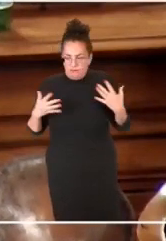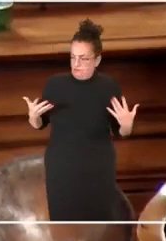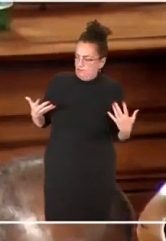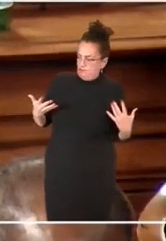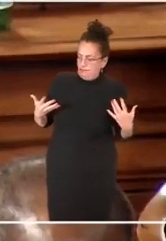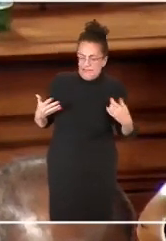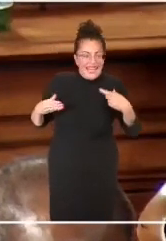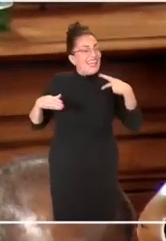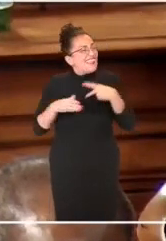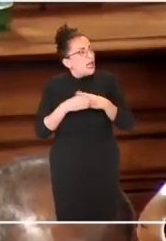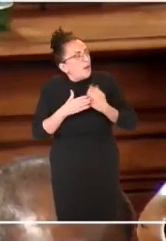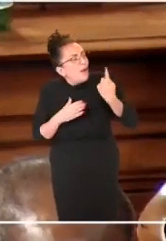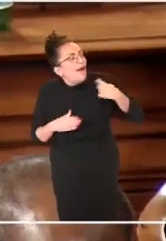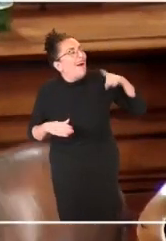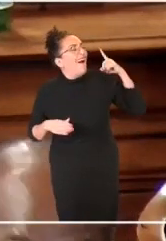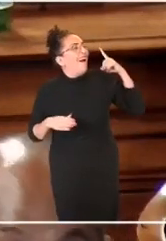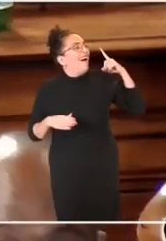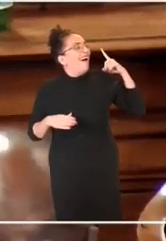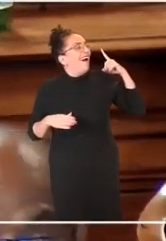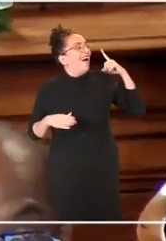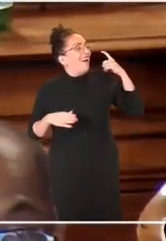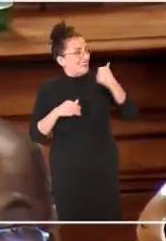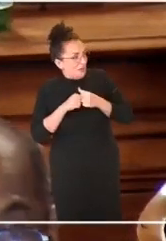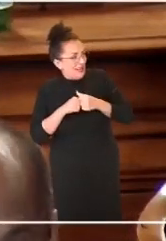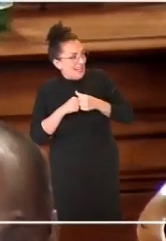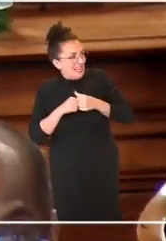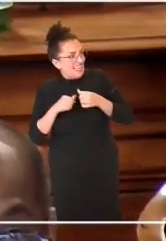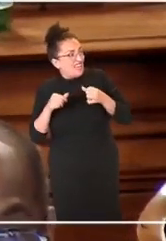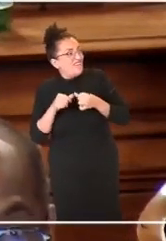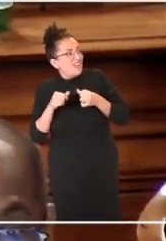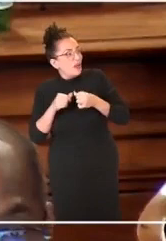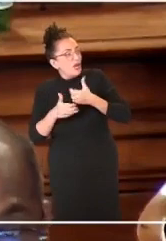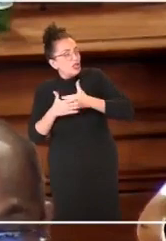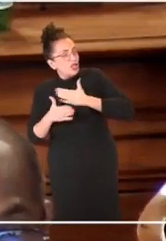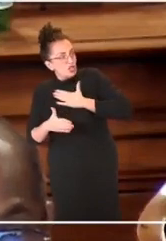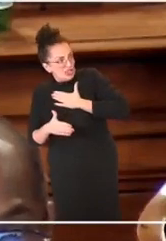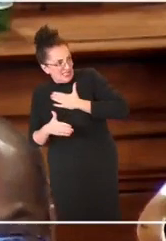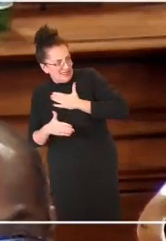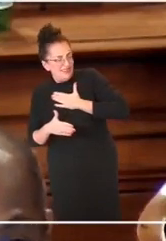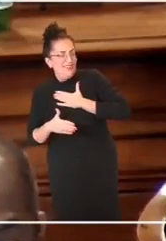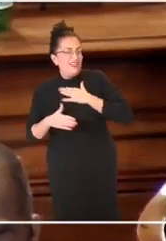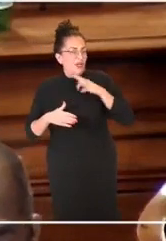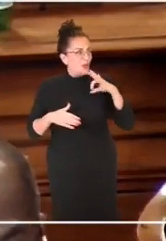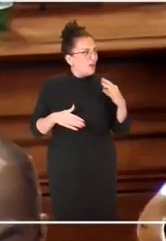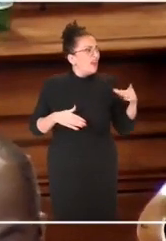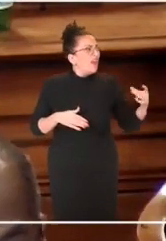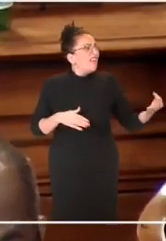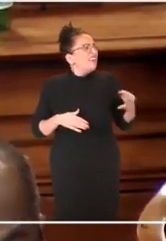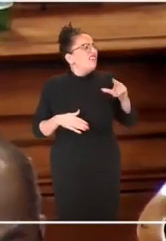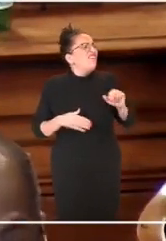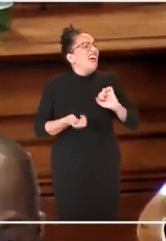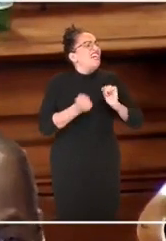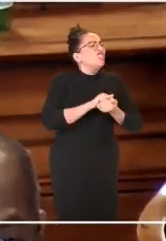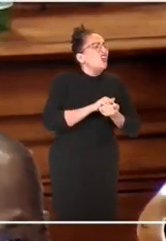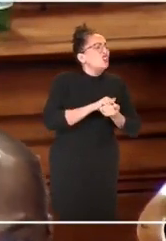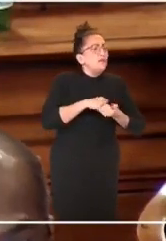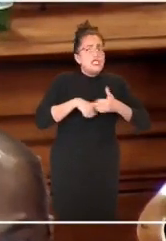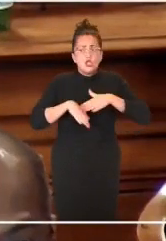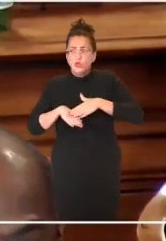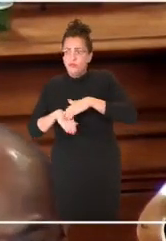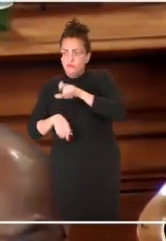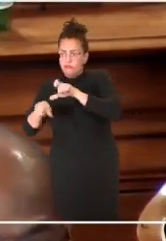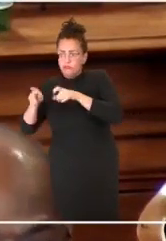début. Sauf que nous avions ajouté une commission d'habitants issue de la commission permanente qui regardait passer les dossiers. Alors, elle